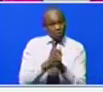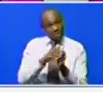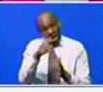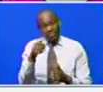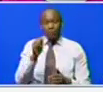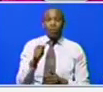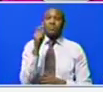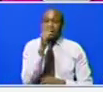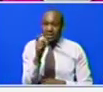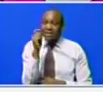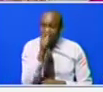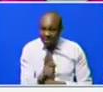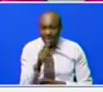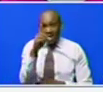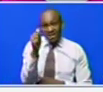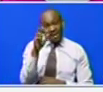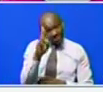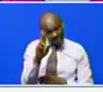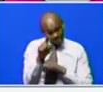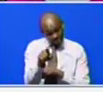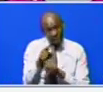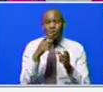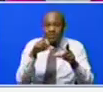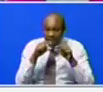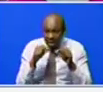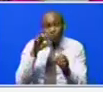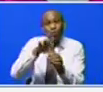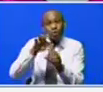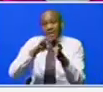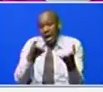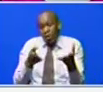kutueleza kura zimefikia wapi na katika maeneo tofauti humo nchini. Sasa hivi tuingie katika